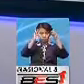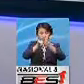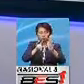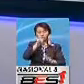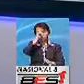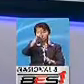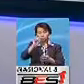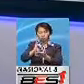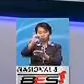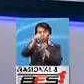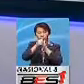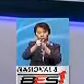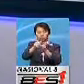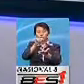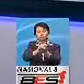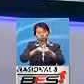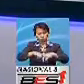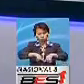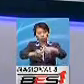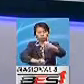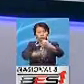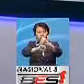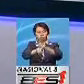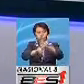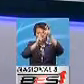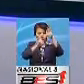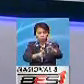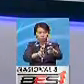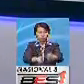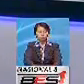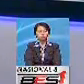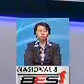memastikan institusi kepimpinan itu terus didokong dan dihormati.